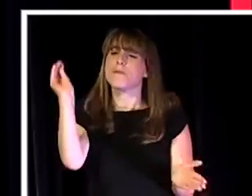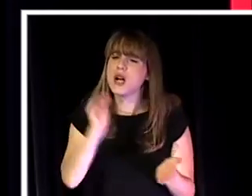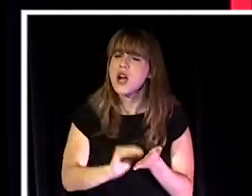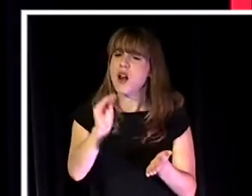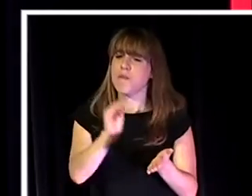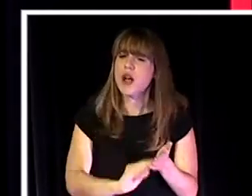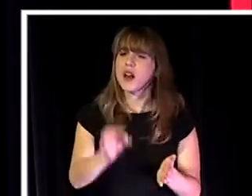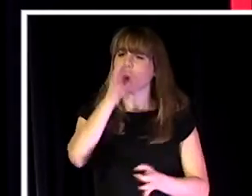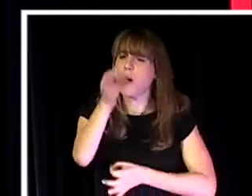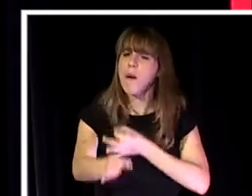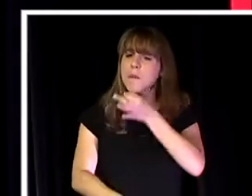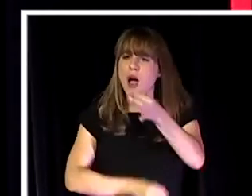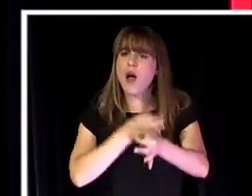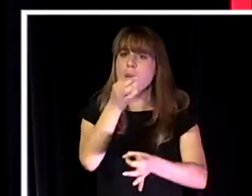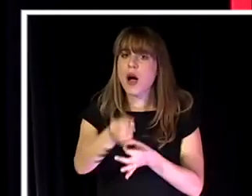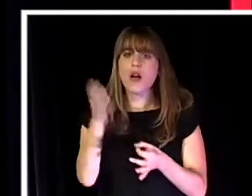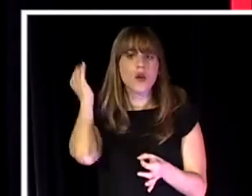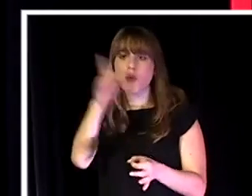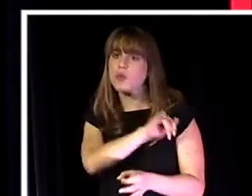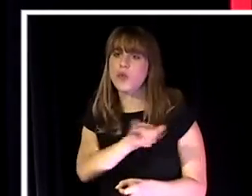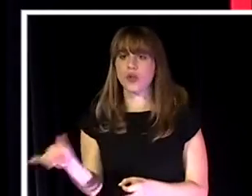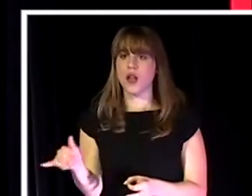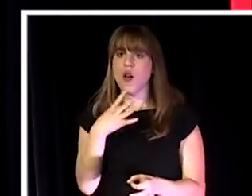δική του αλήθεια. Δεν το βαριέται ποτέ.